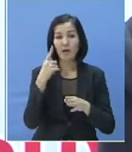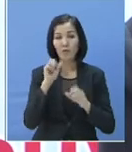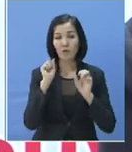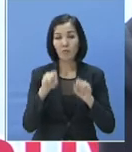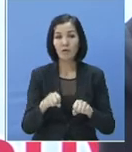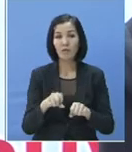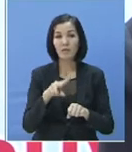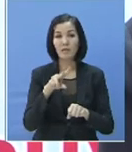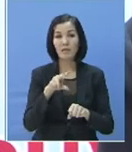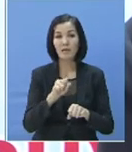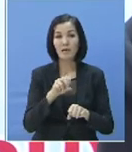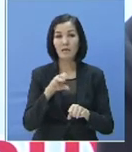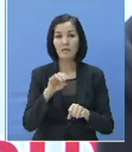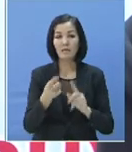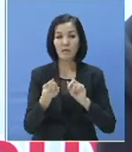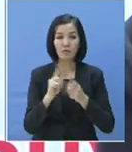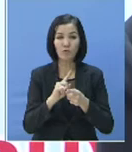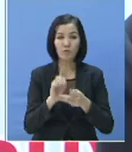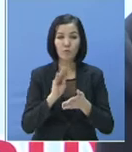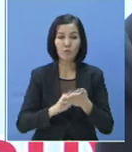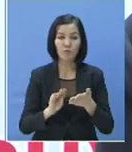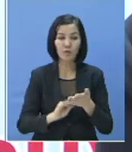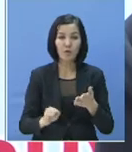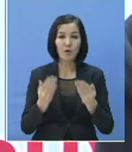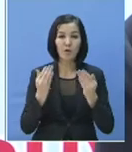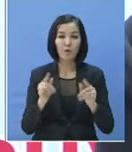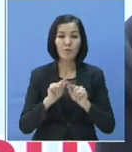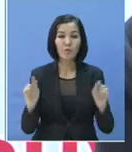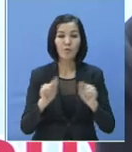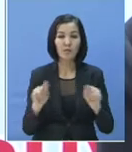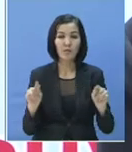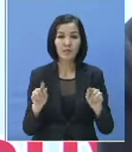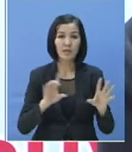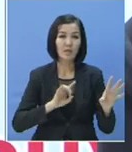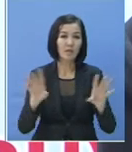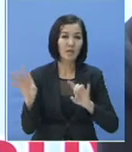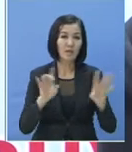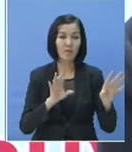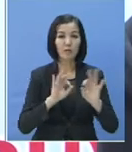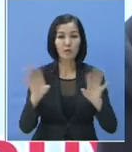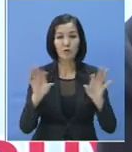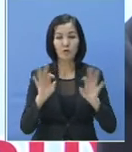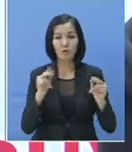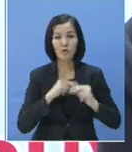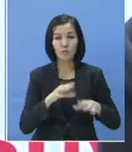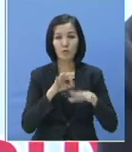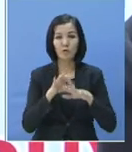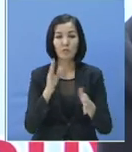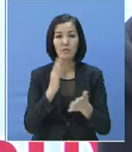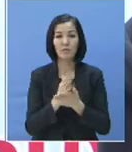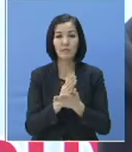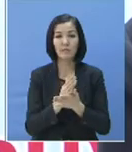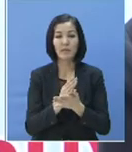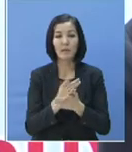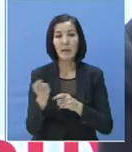Латын графикасына көшу мәселесіне байланысты үгіт насихаттарын, жұмыстарын, түсіндіру жұмыстарын жақсы ұйымдастырып отырған